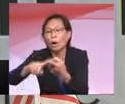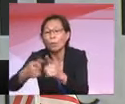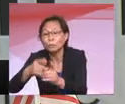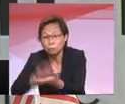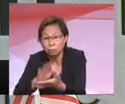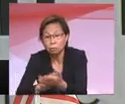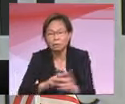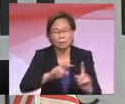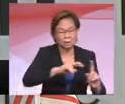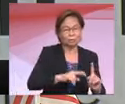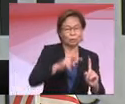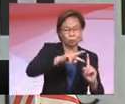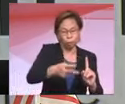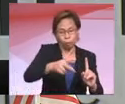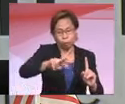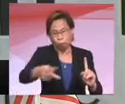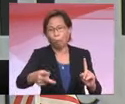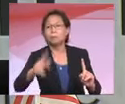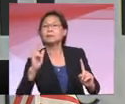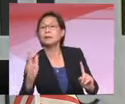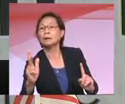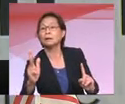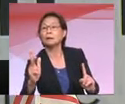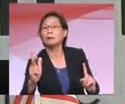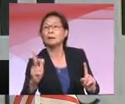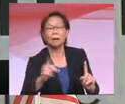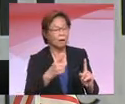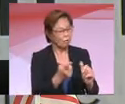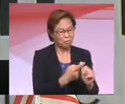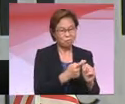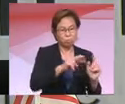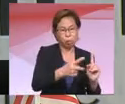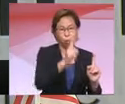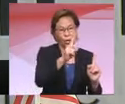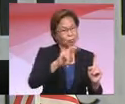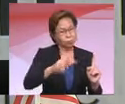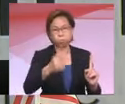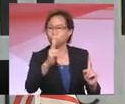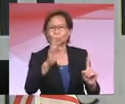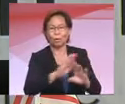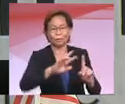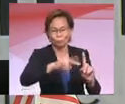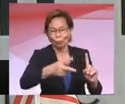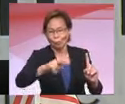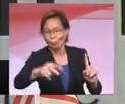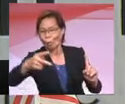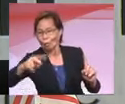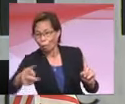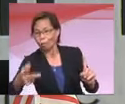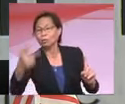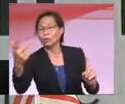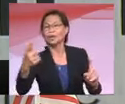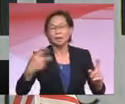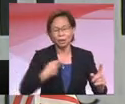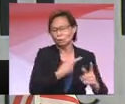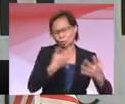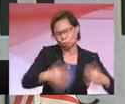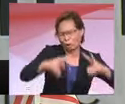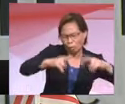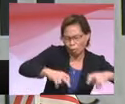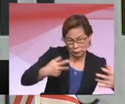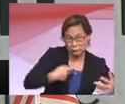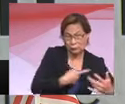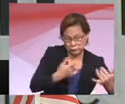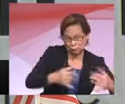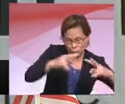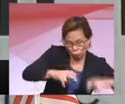ketiga, bukan generasi pertama ataupun kedua. Jadi walaupun kita tengah menjalankan saringan dan juga siasatan terhadap